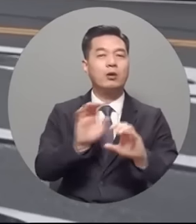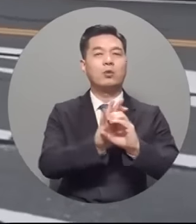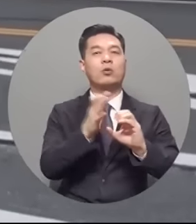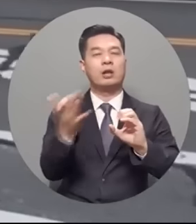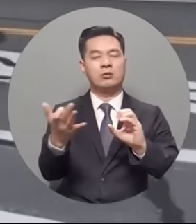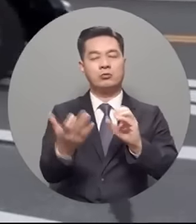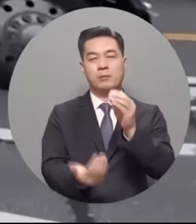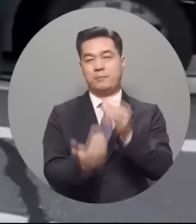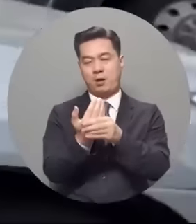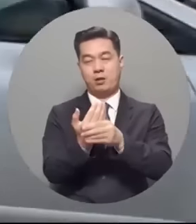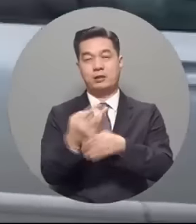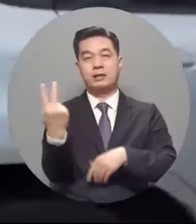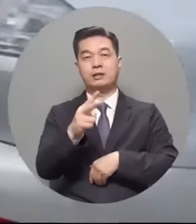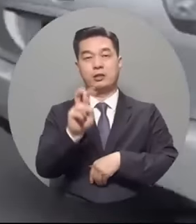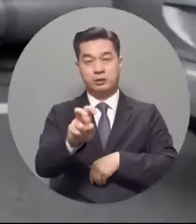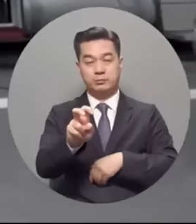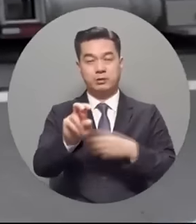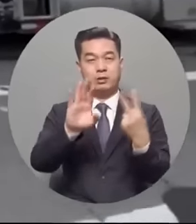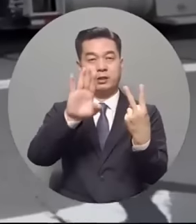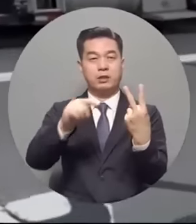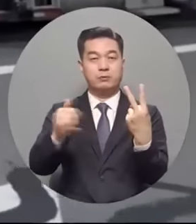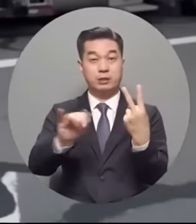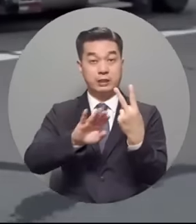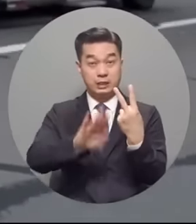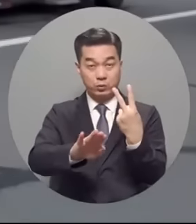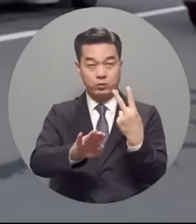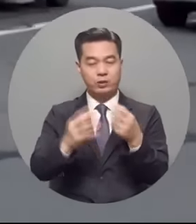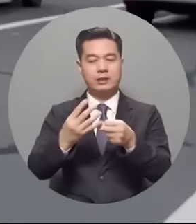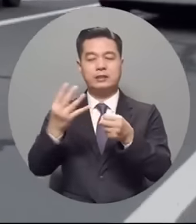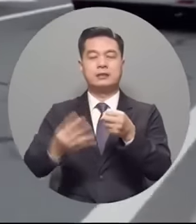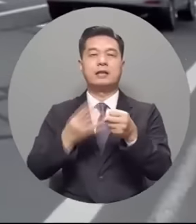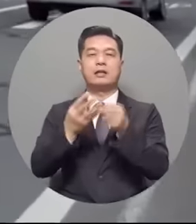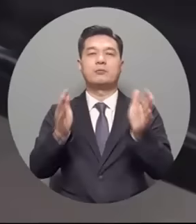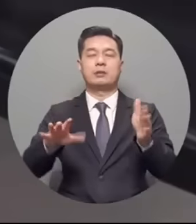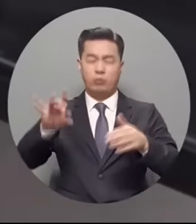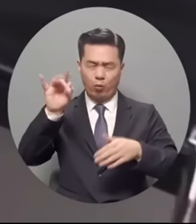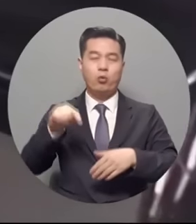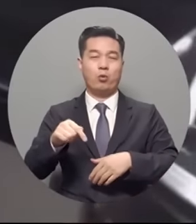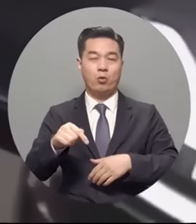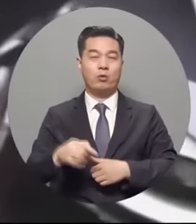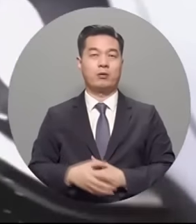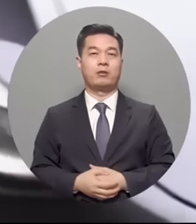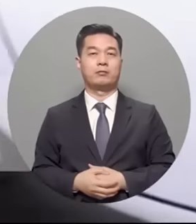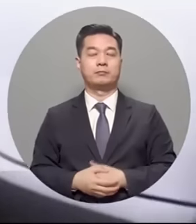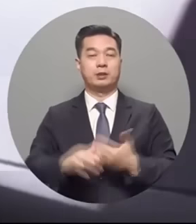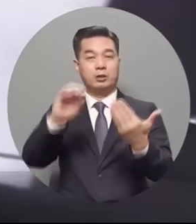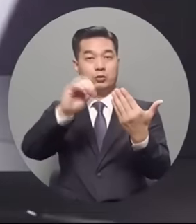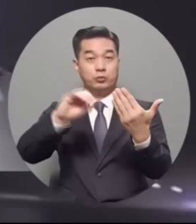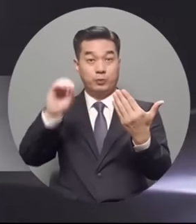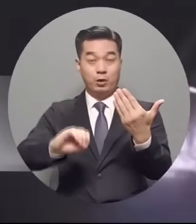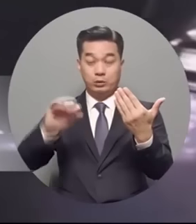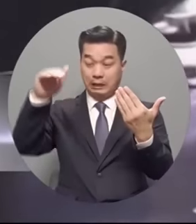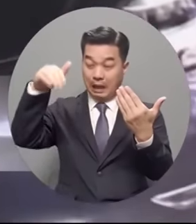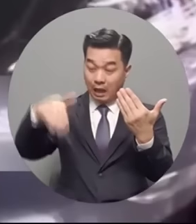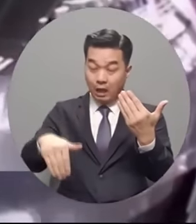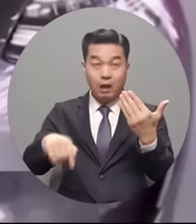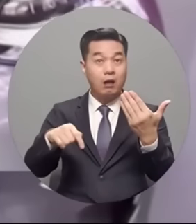한창이던 2020년 2분기 이후 약 4년 만에 처음입니다. 9%라는 하락폭